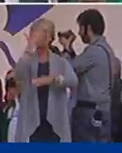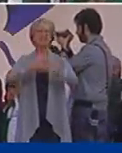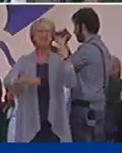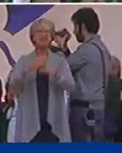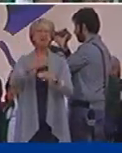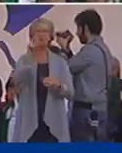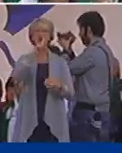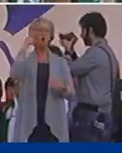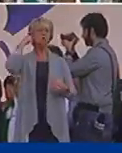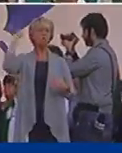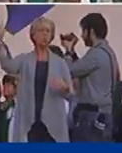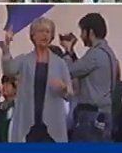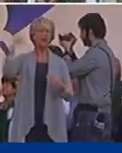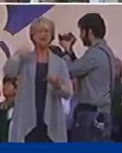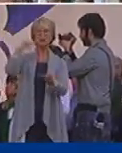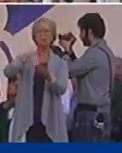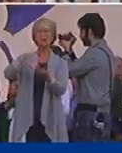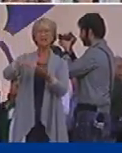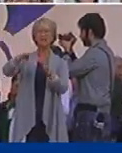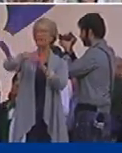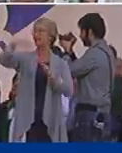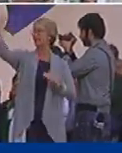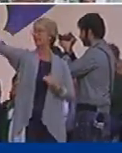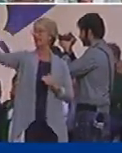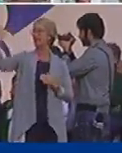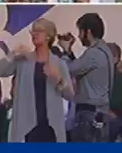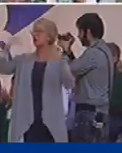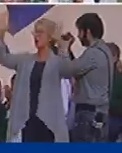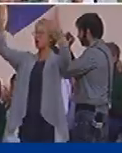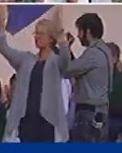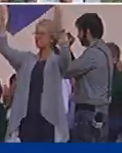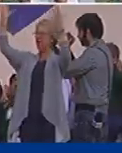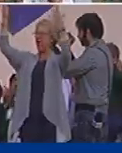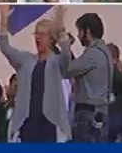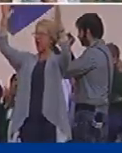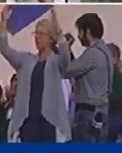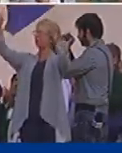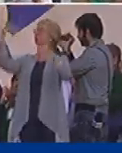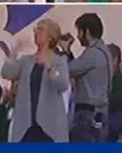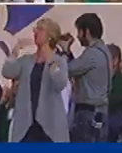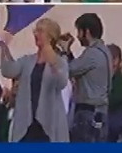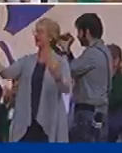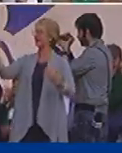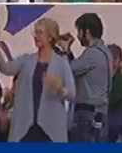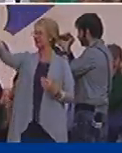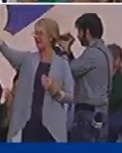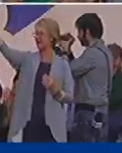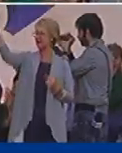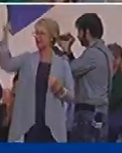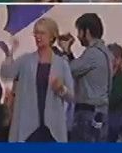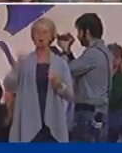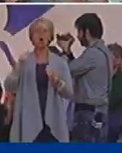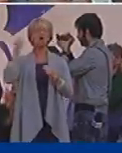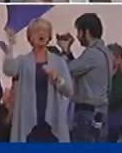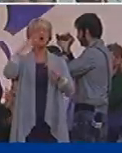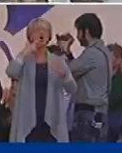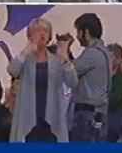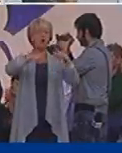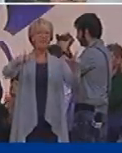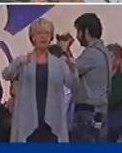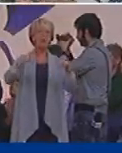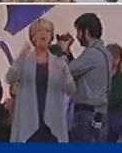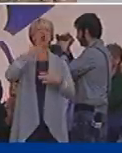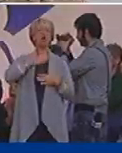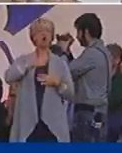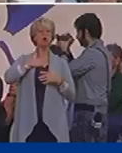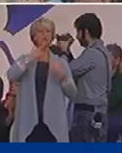udenti che sono lì alla mia destra e che io saluto e ringrazio nella loro lingua e nella nostra